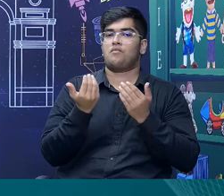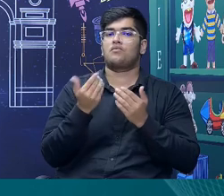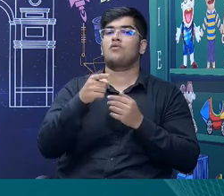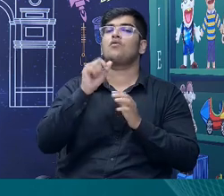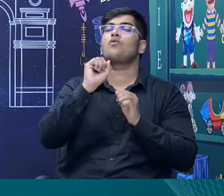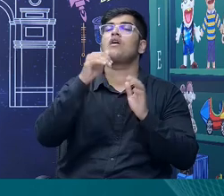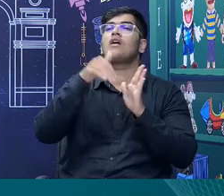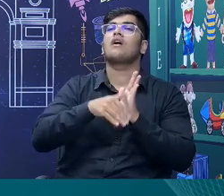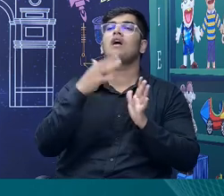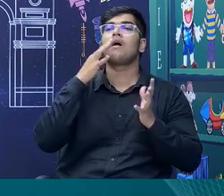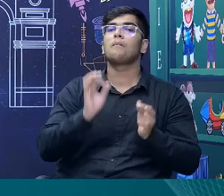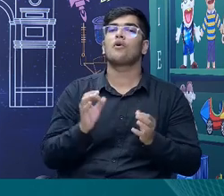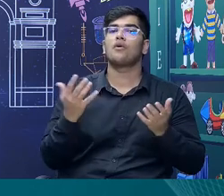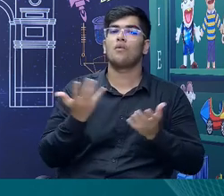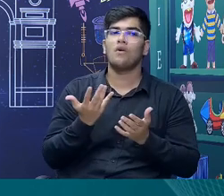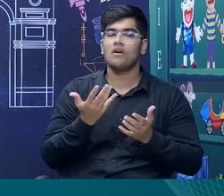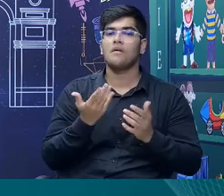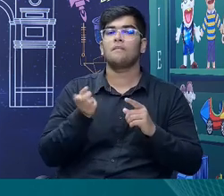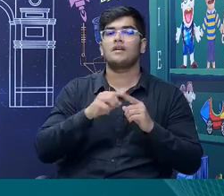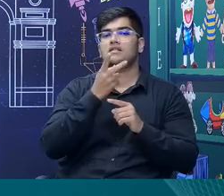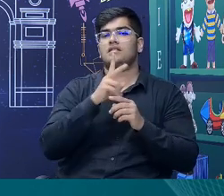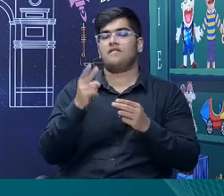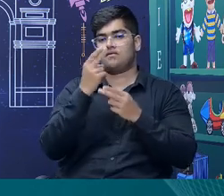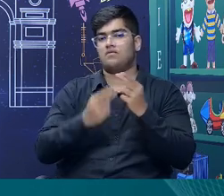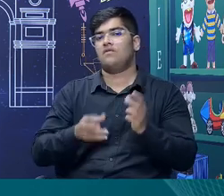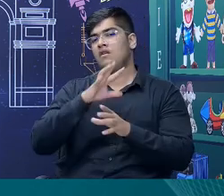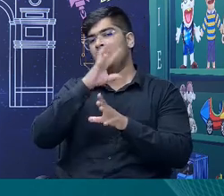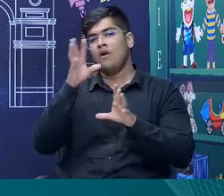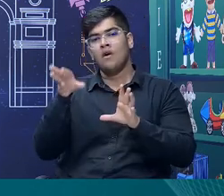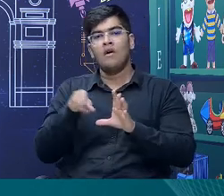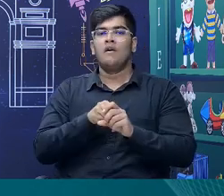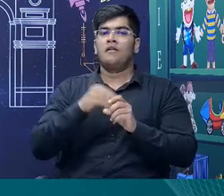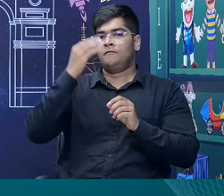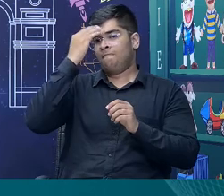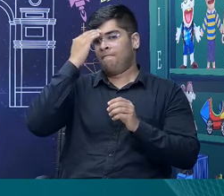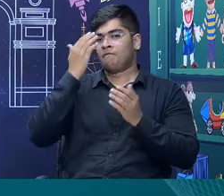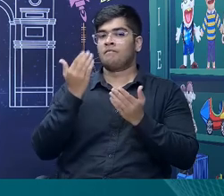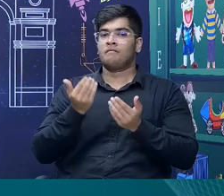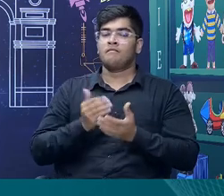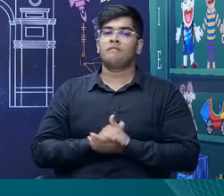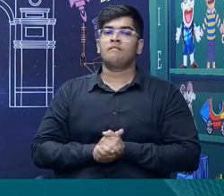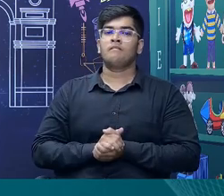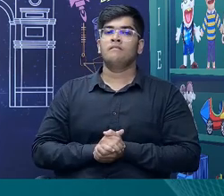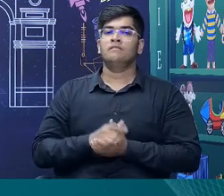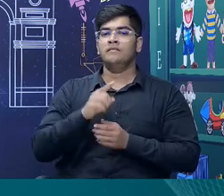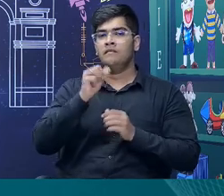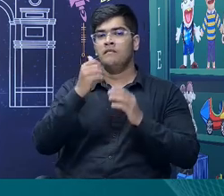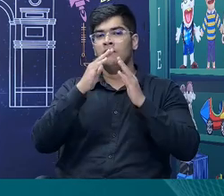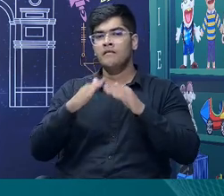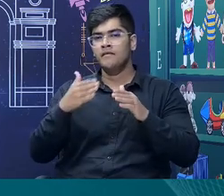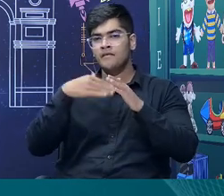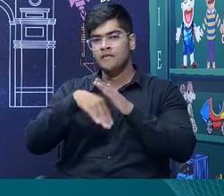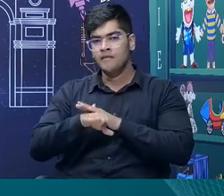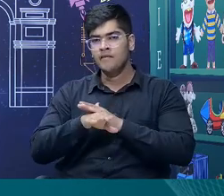साइनिफिकेंस आप और अच्छे से जान पाएंगे और आप आ तो आप यह करें अपने घर पर और